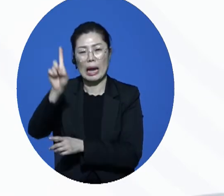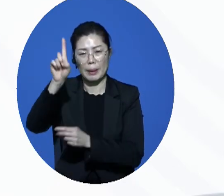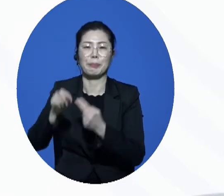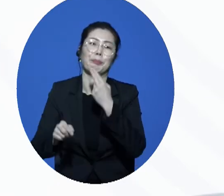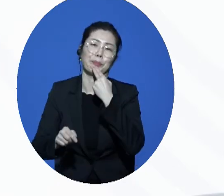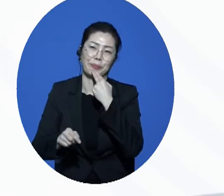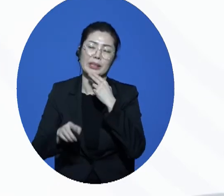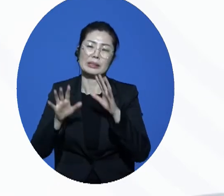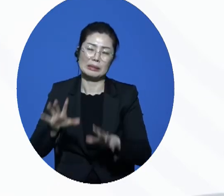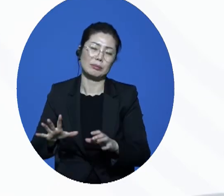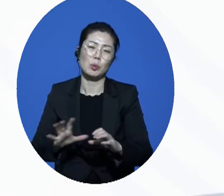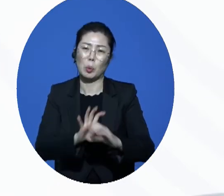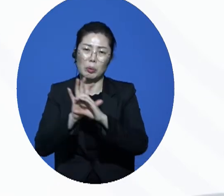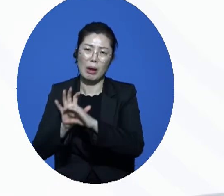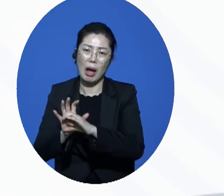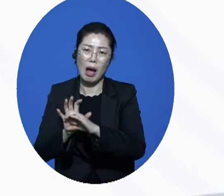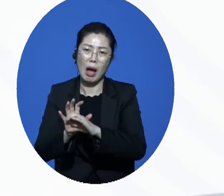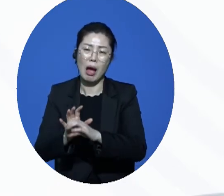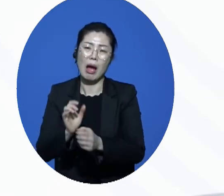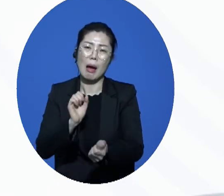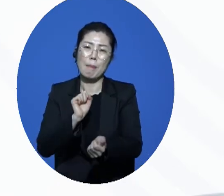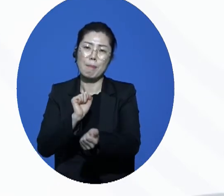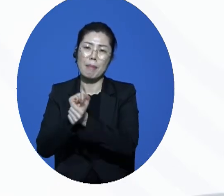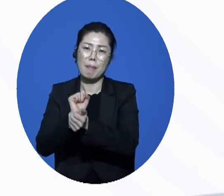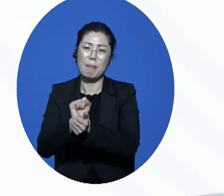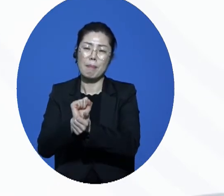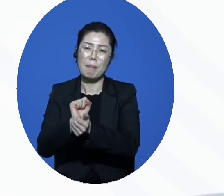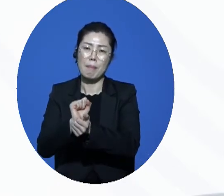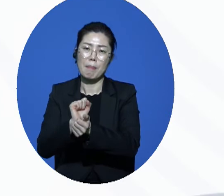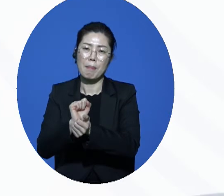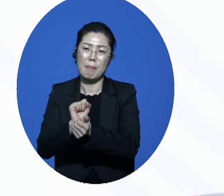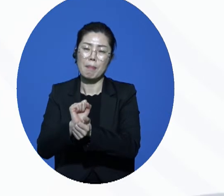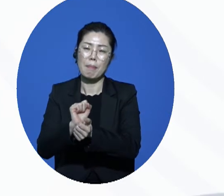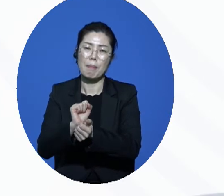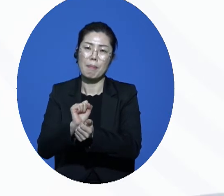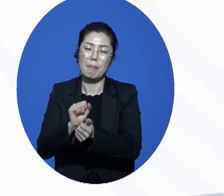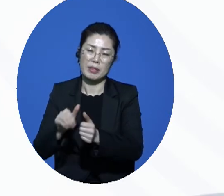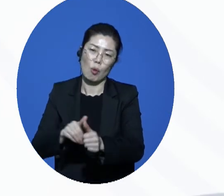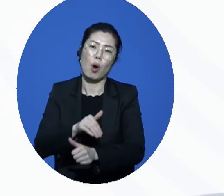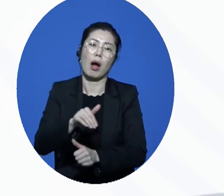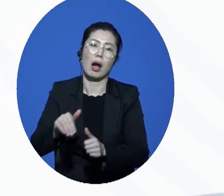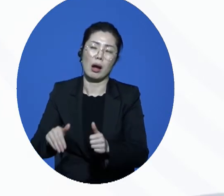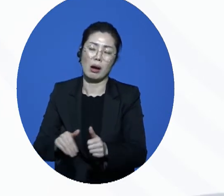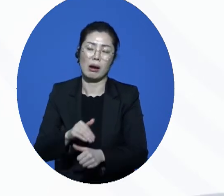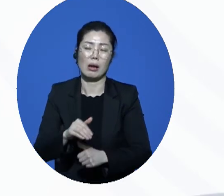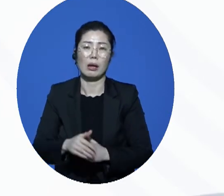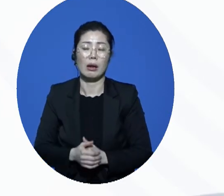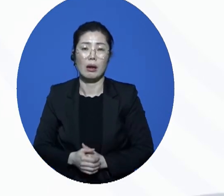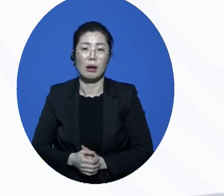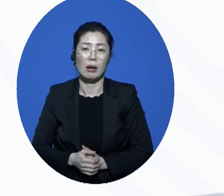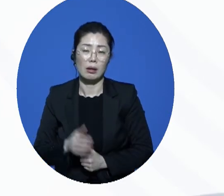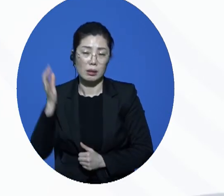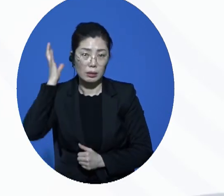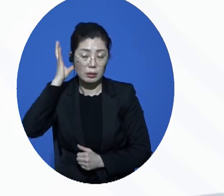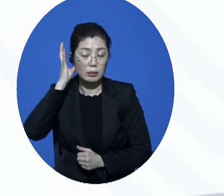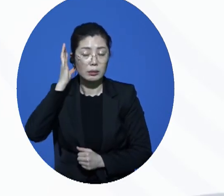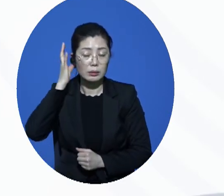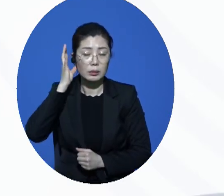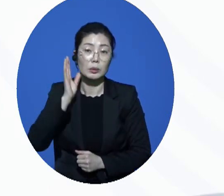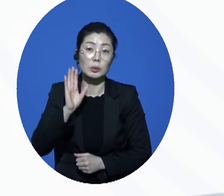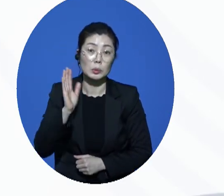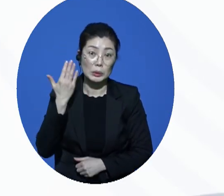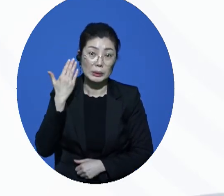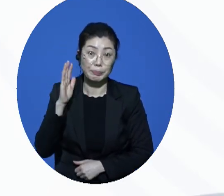지금 코로나19의 상황으로 다시 반복되었습니다. 하다못해 현재 대한민국은